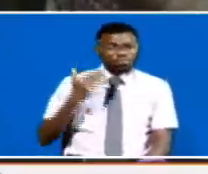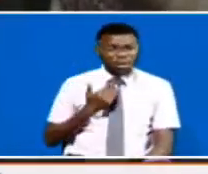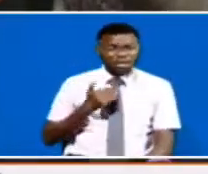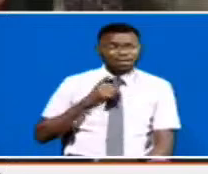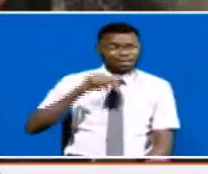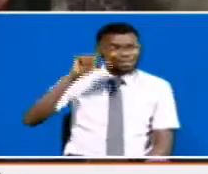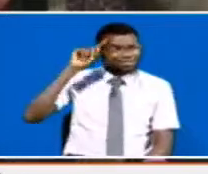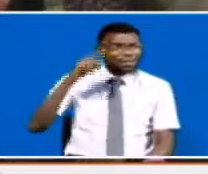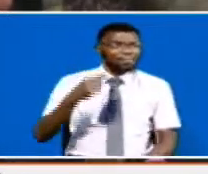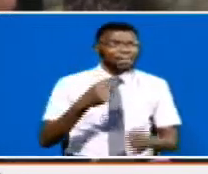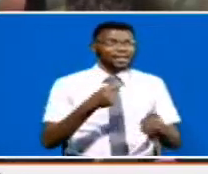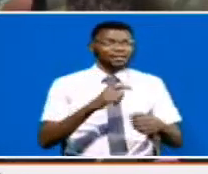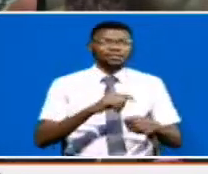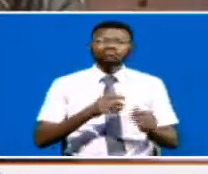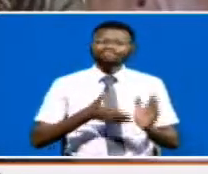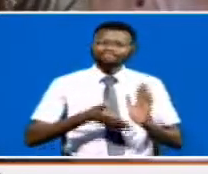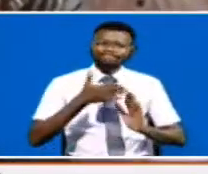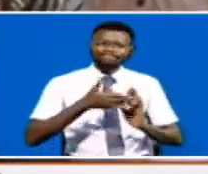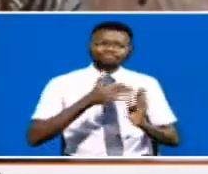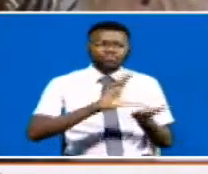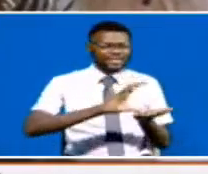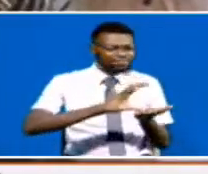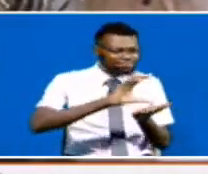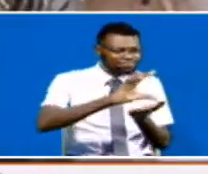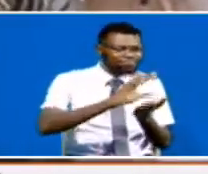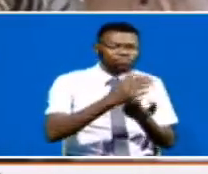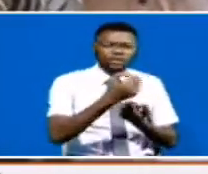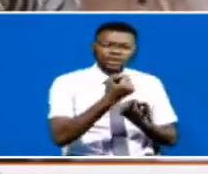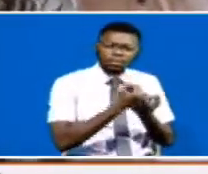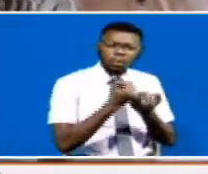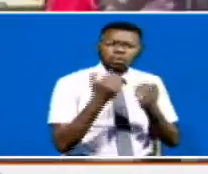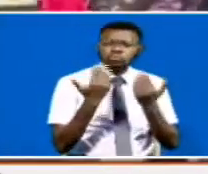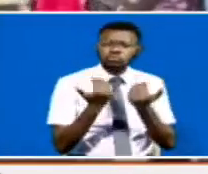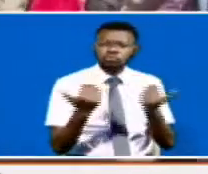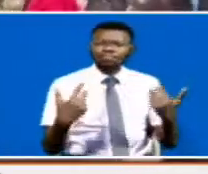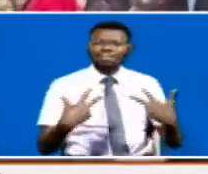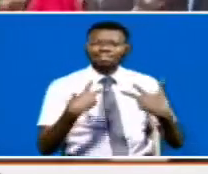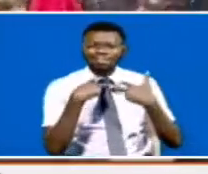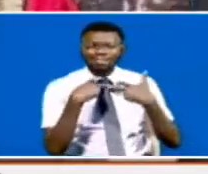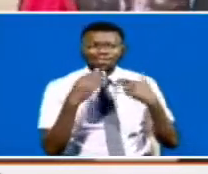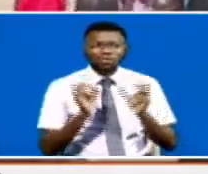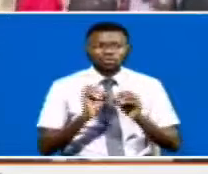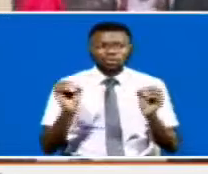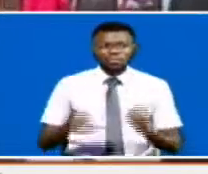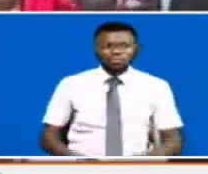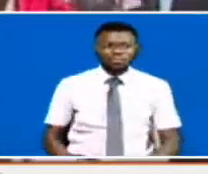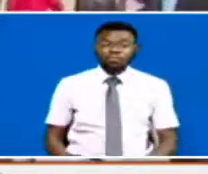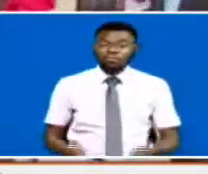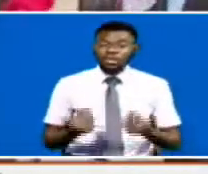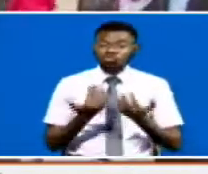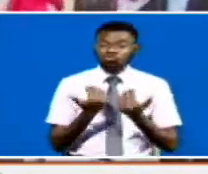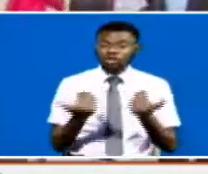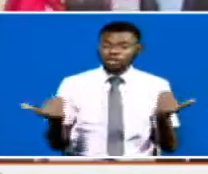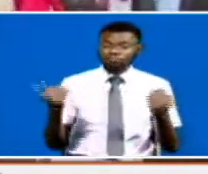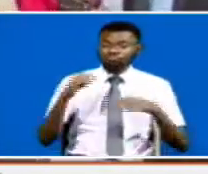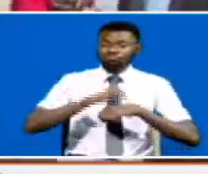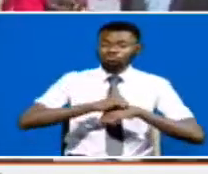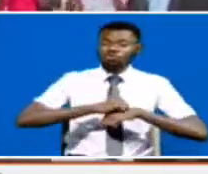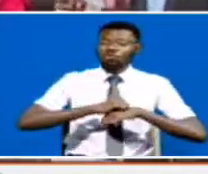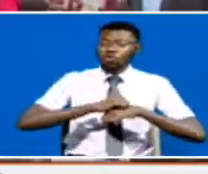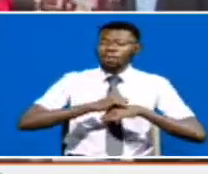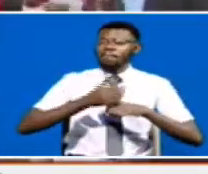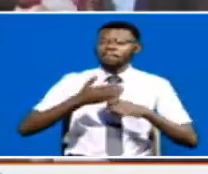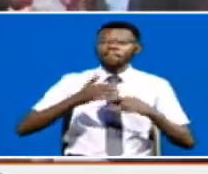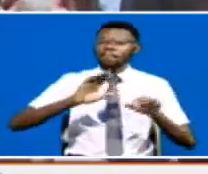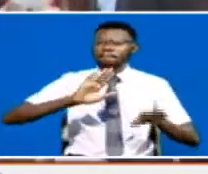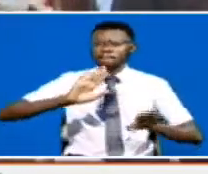serikali kutuma fedha hizo mapema ili kuwakwamua wanao wasije wakakwama. Hata ingawaja saa hii watoto wanarudi shule, lakini